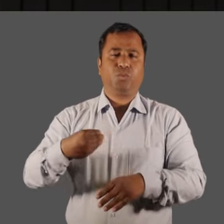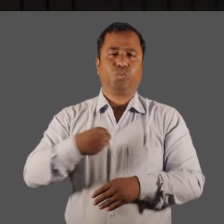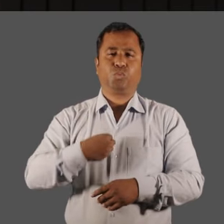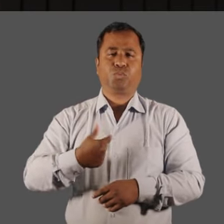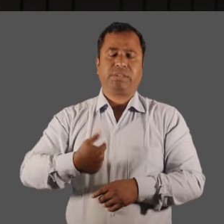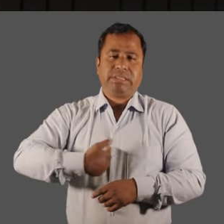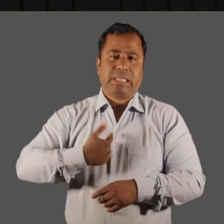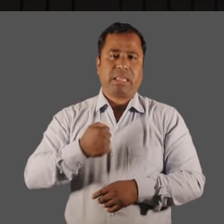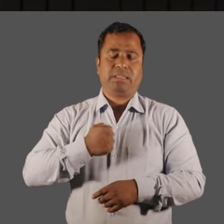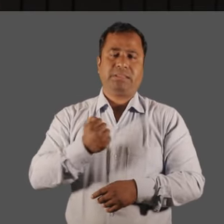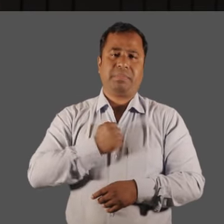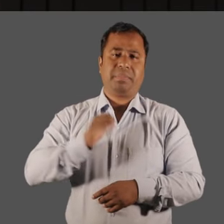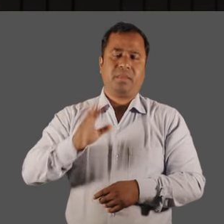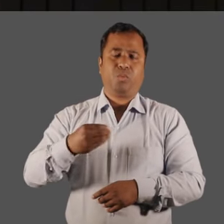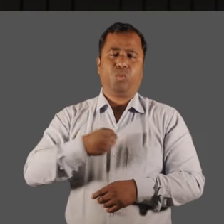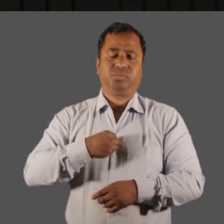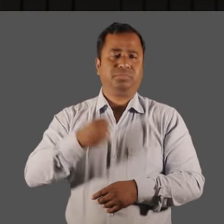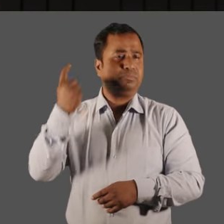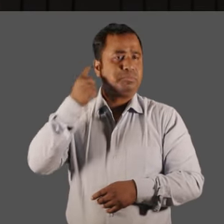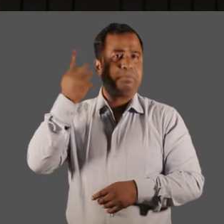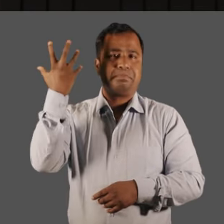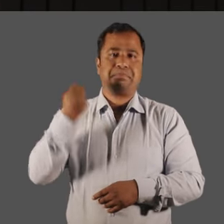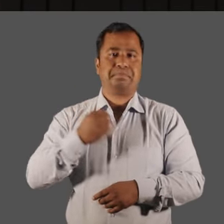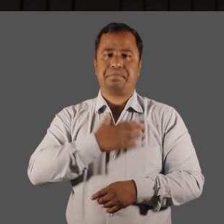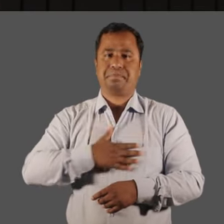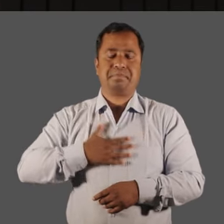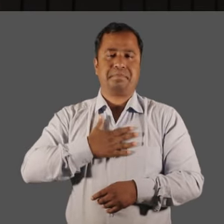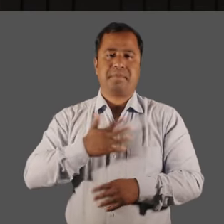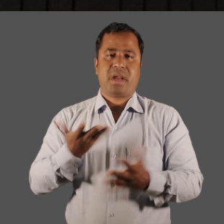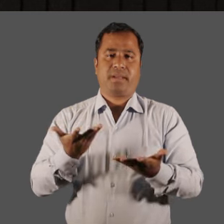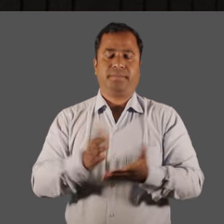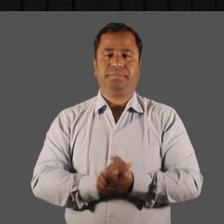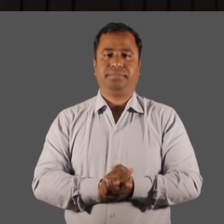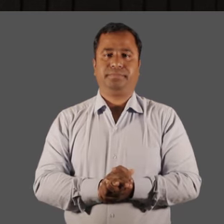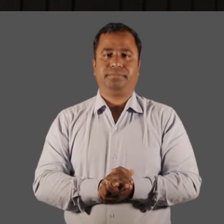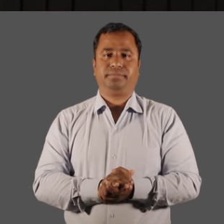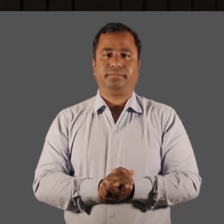আমি শুনতে পারলাম না।